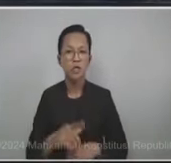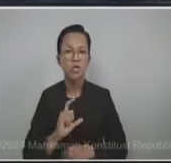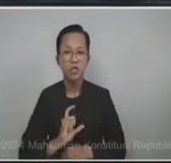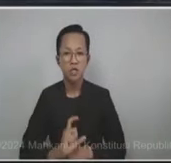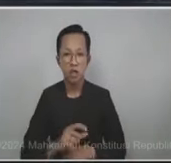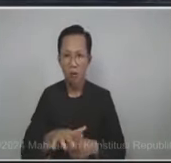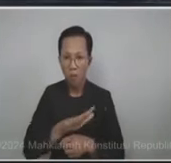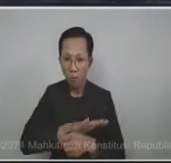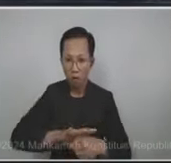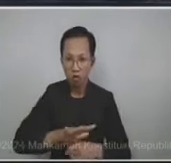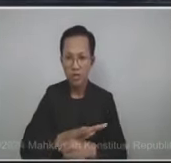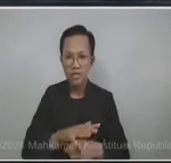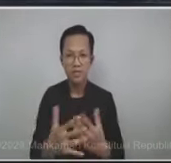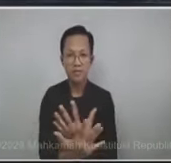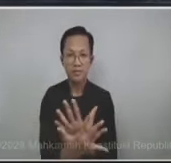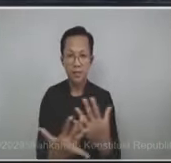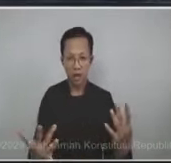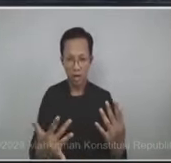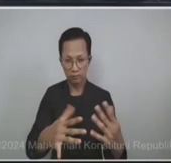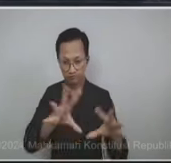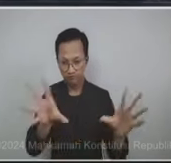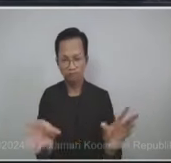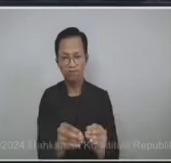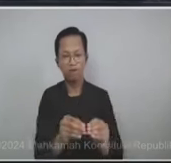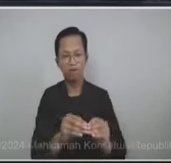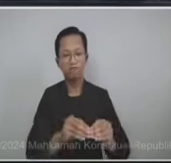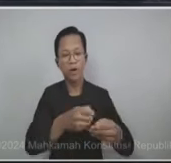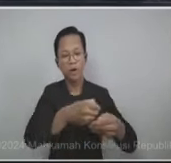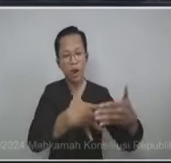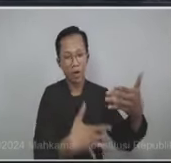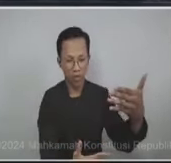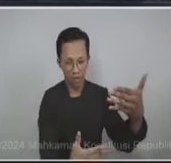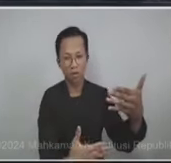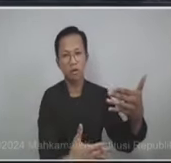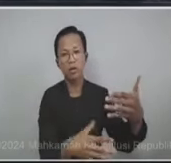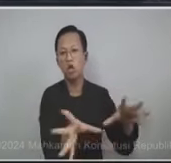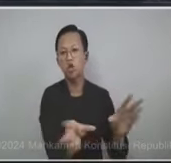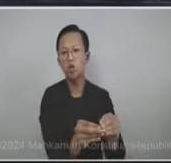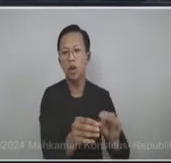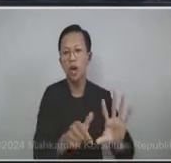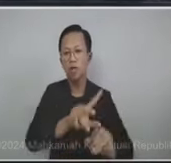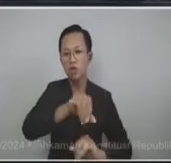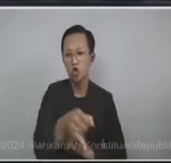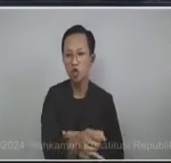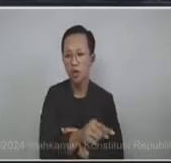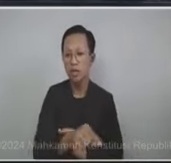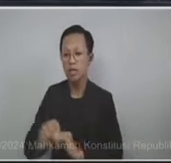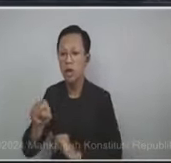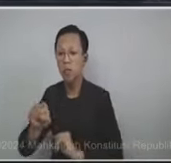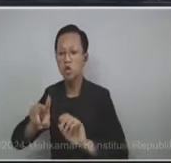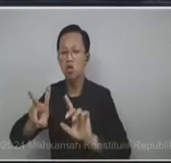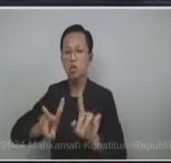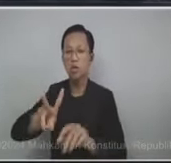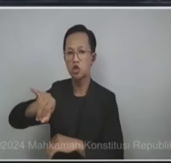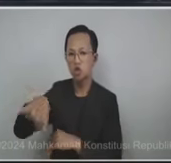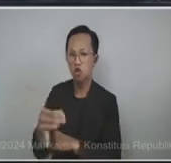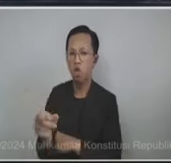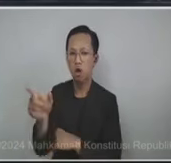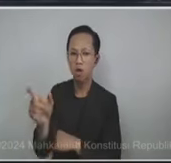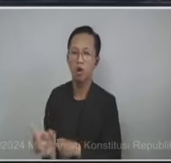jumlah penduduk yang termuat pada daftar pemilih tetap lebih dari 6 juta jiwa sampai dengan 12 juta jiwa